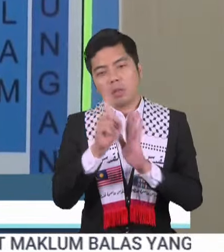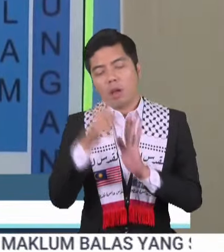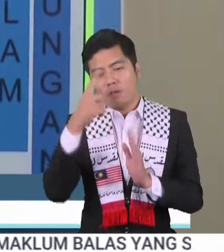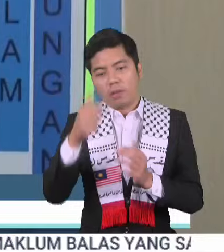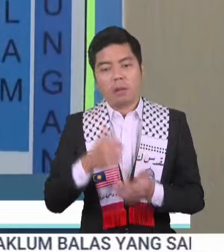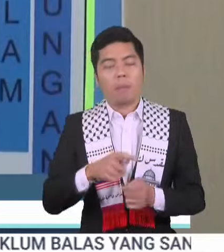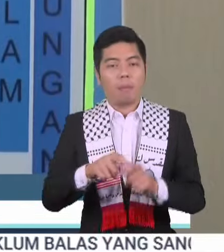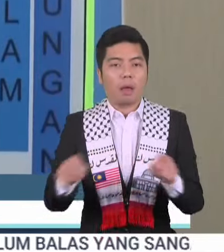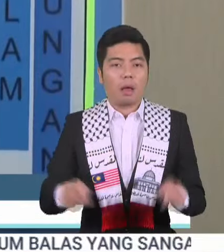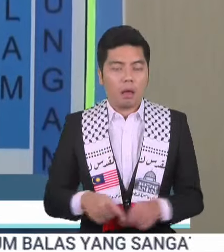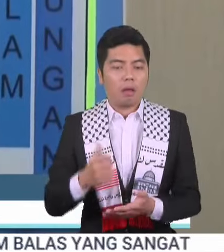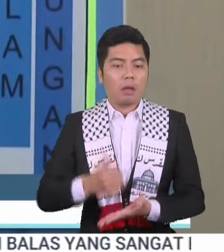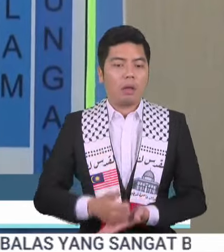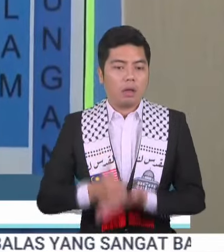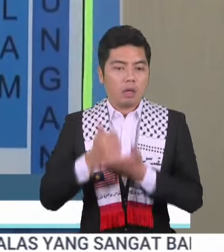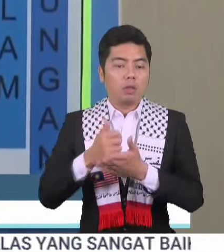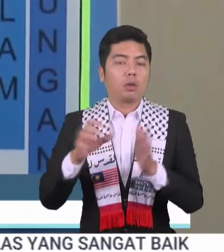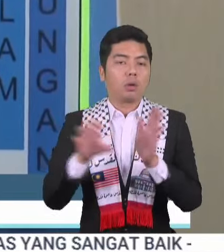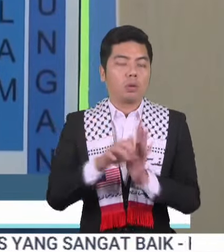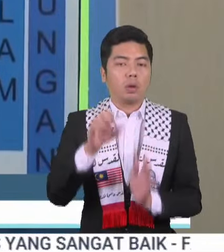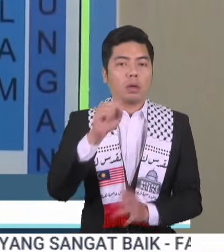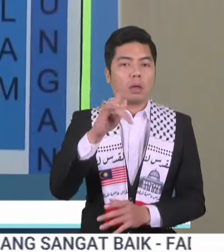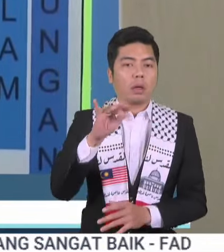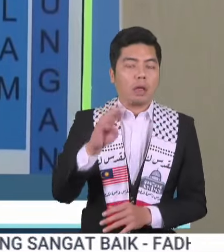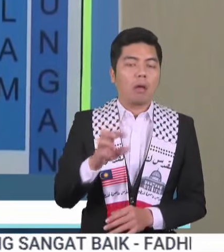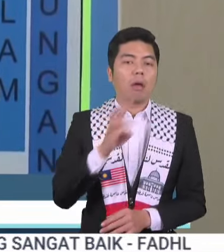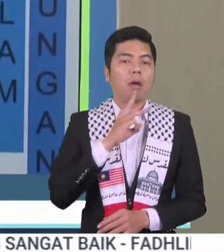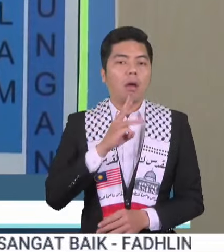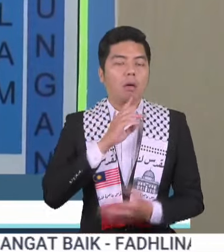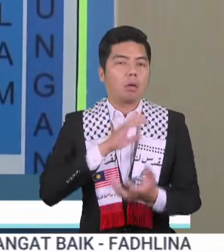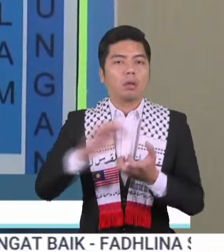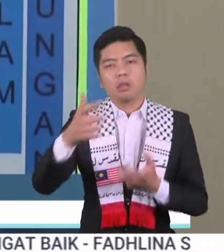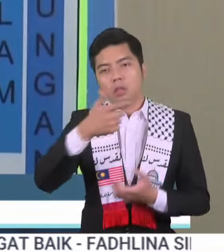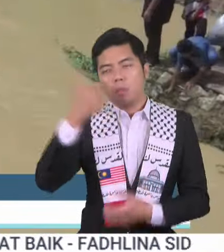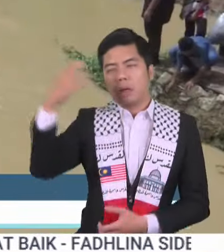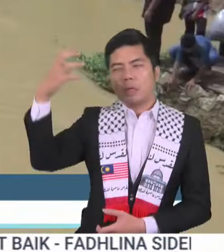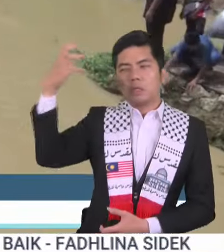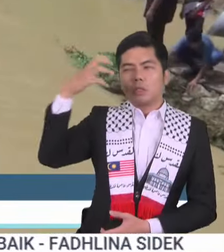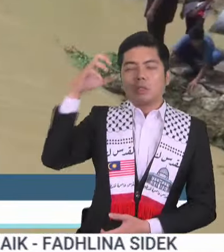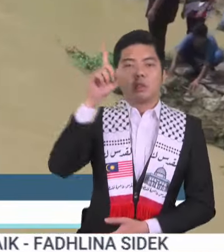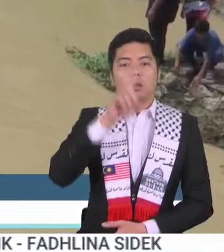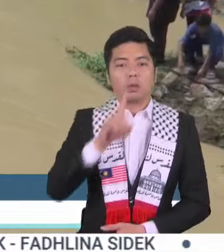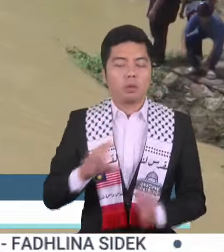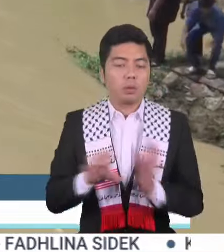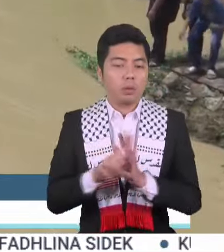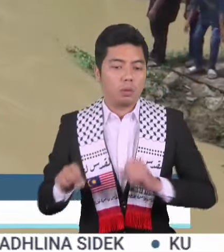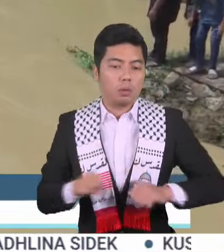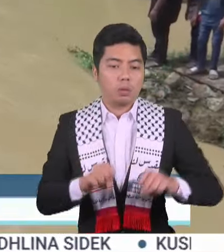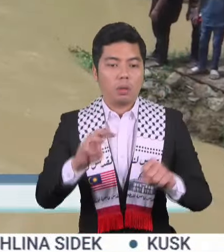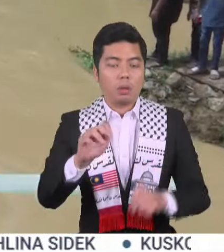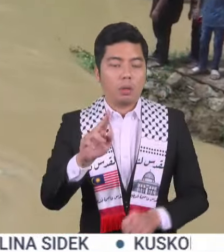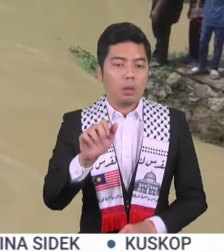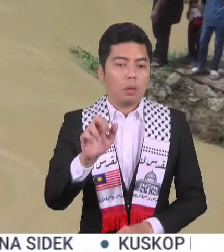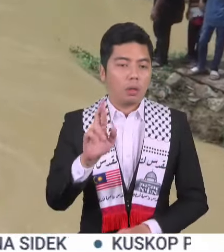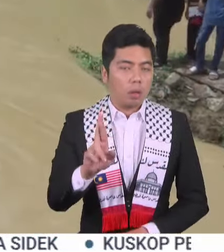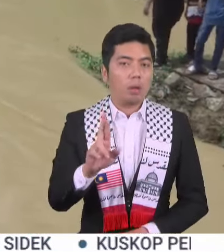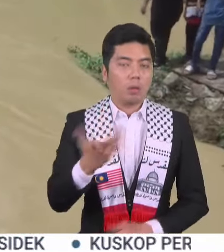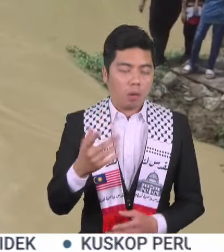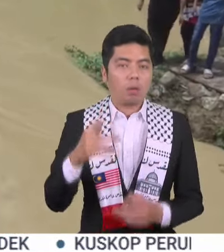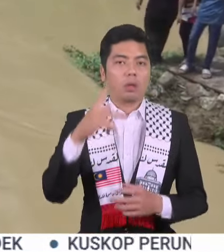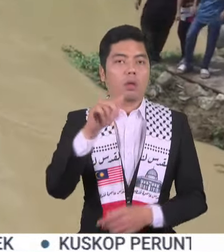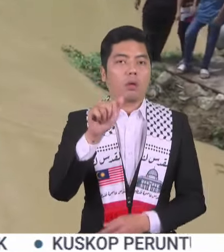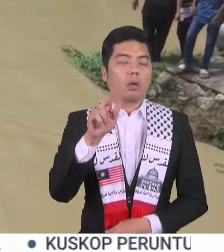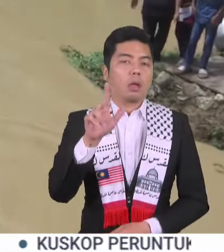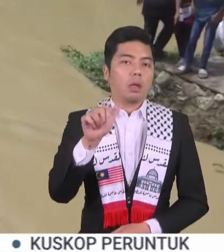bantuan, terutama di skim-skim pengairan yang terjejas akibat kemarau. antaranya Sungai Muar, skim pengairan di Kuala Pilah